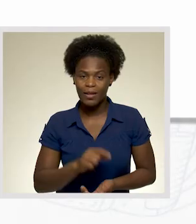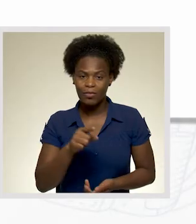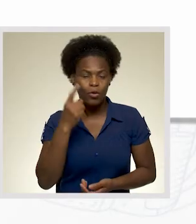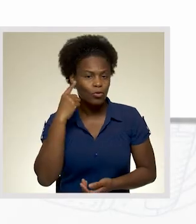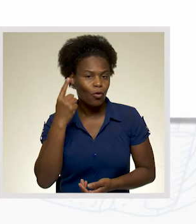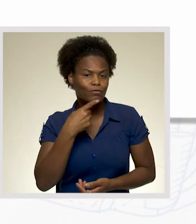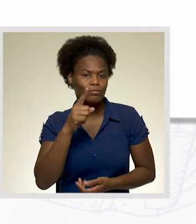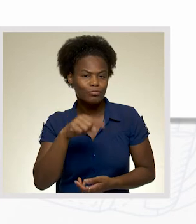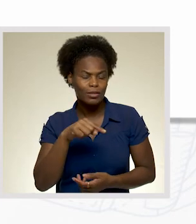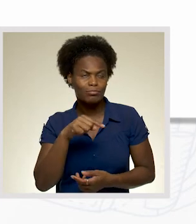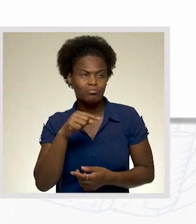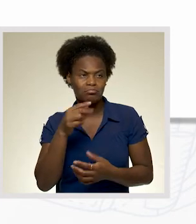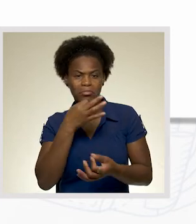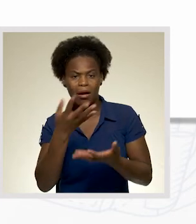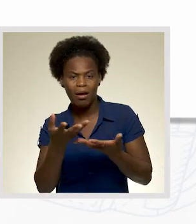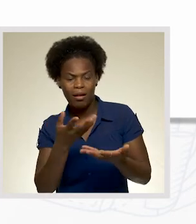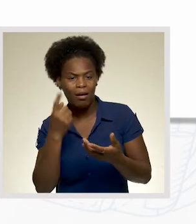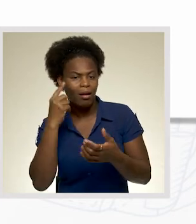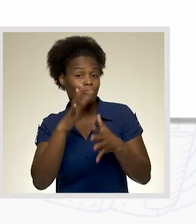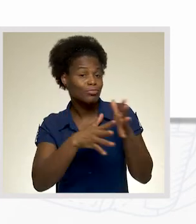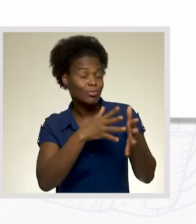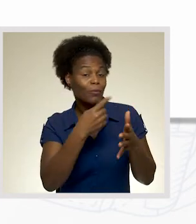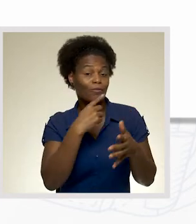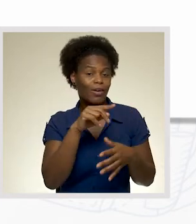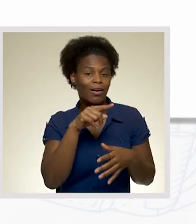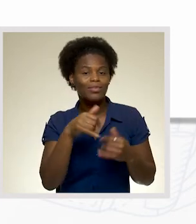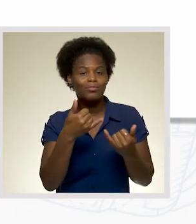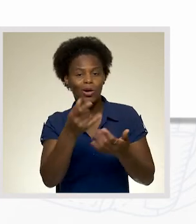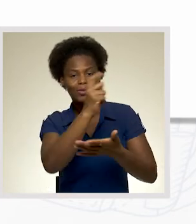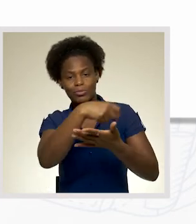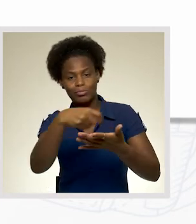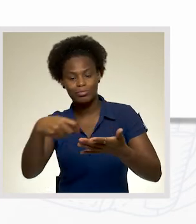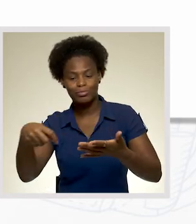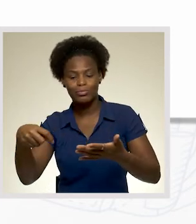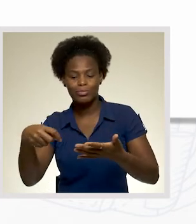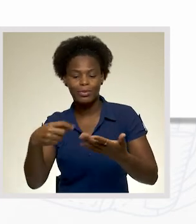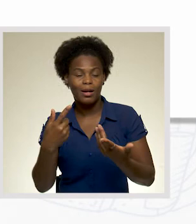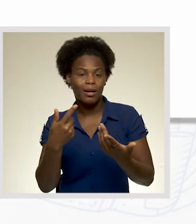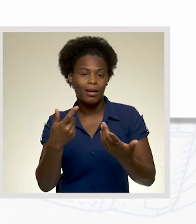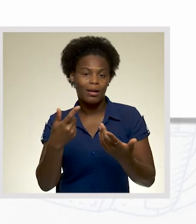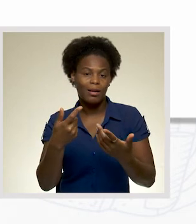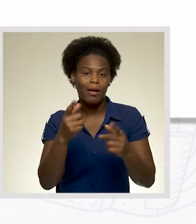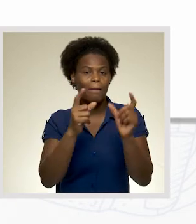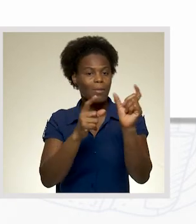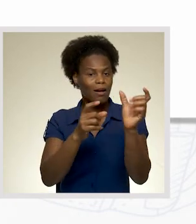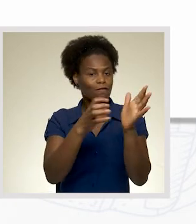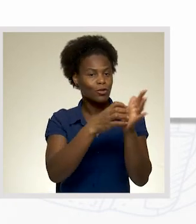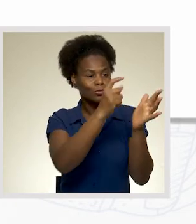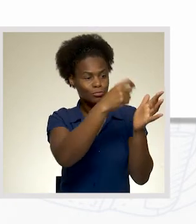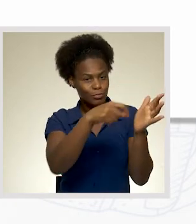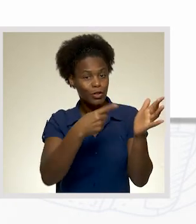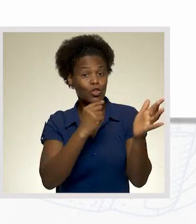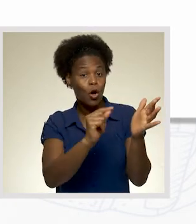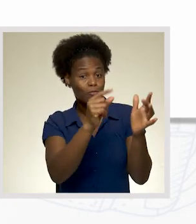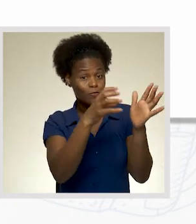Vous réécoutez le dialogue, puis vous allez écrire une légende pour